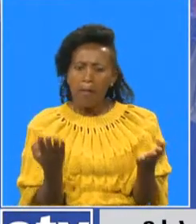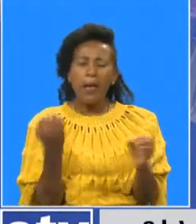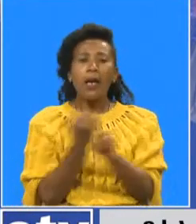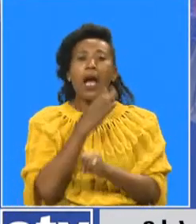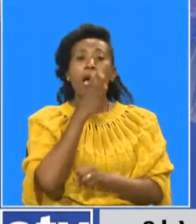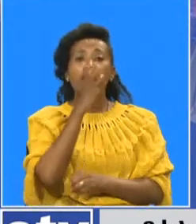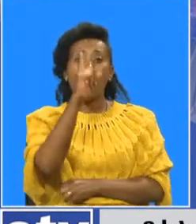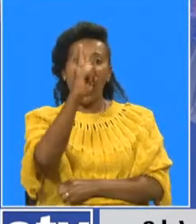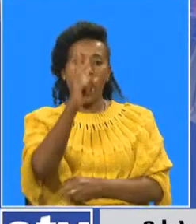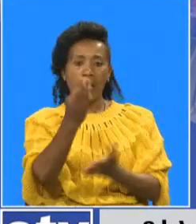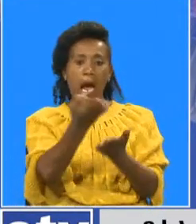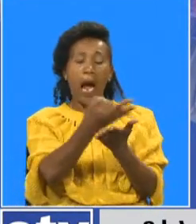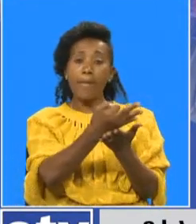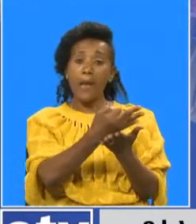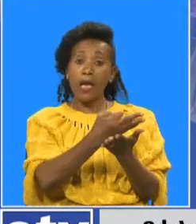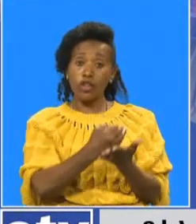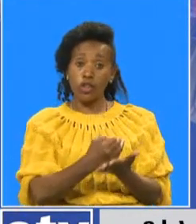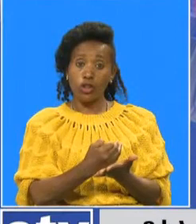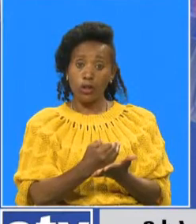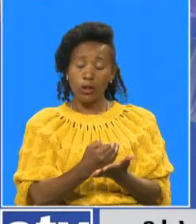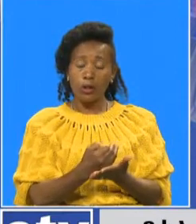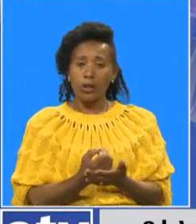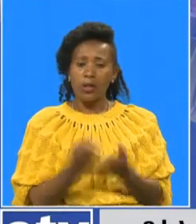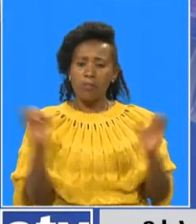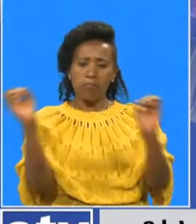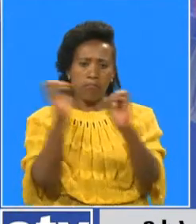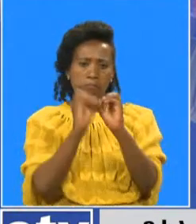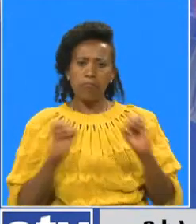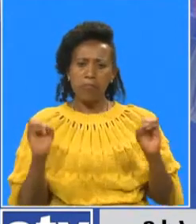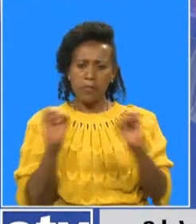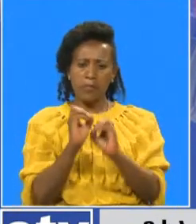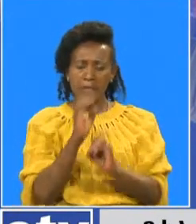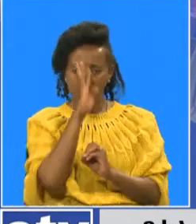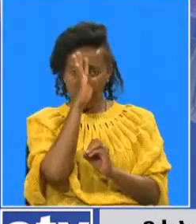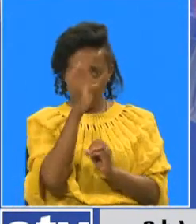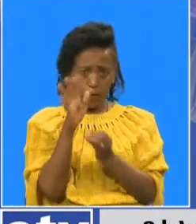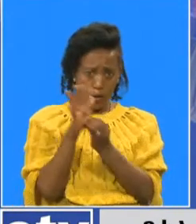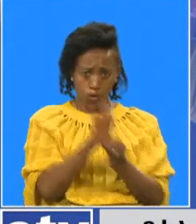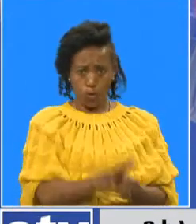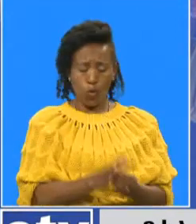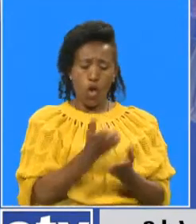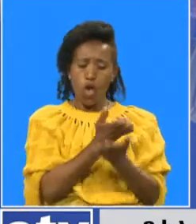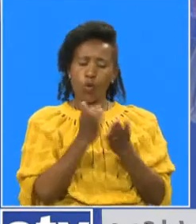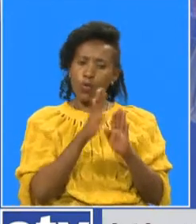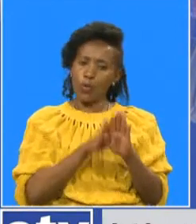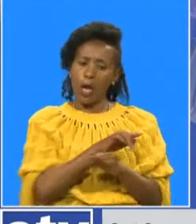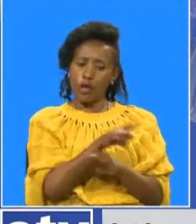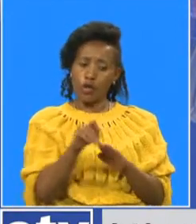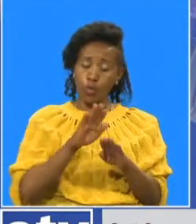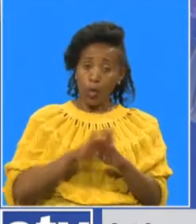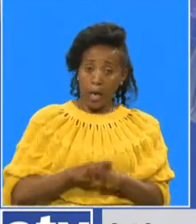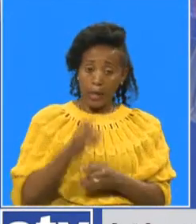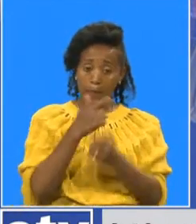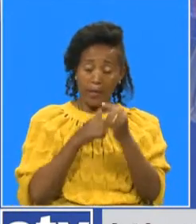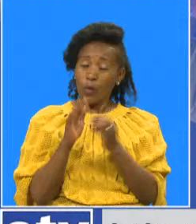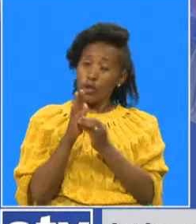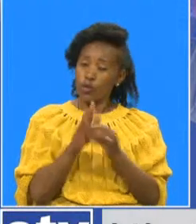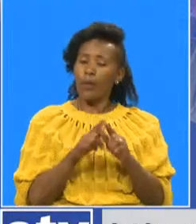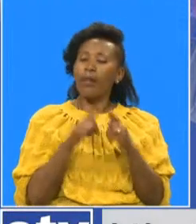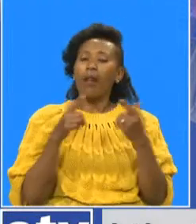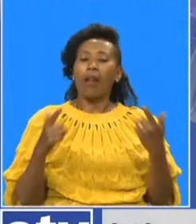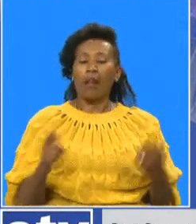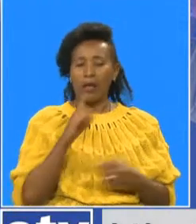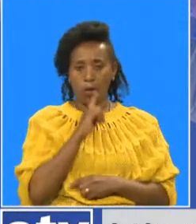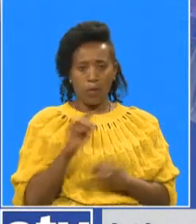ካልሰራ አንድ አምራች ምንም የሚፈጠረው ተጽኖ ኢኮኖሚው ላይም እነሱ ላይም የሚፈጠረው ተጽኖ በጣም ትልቅ